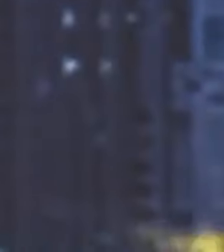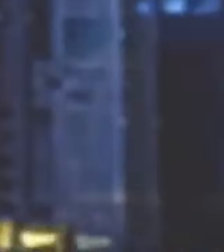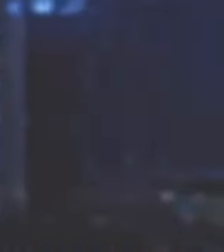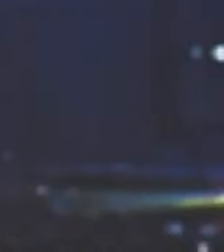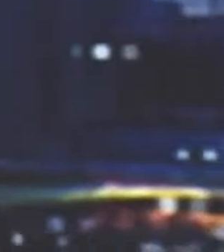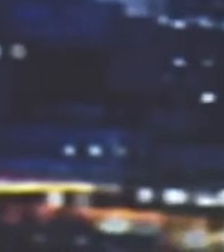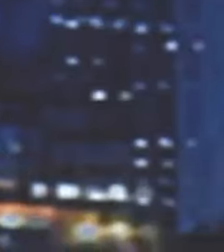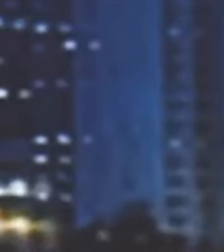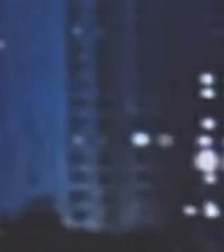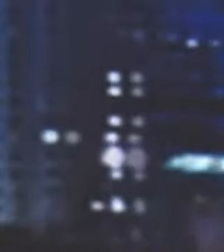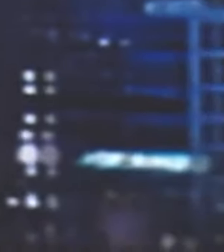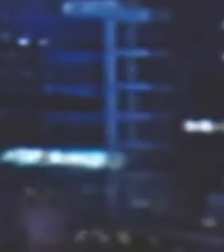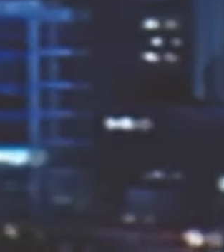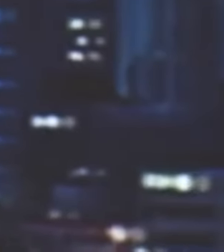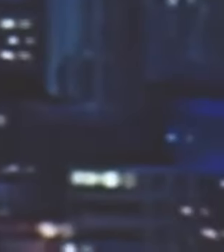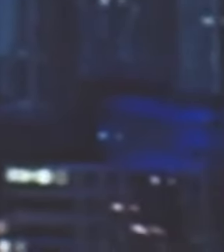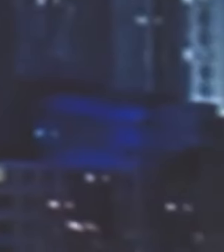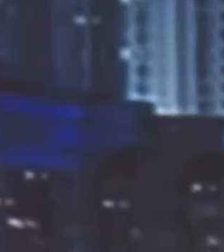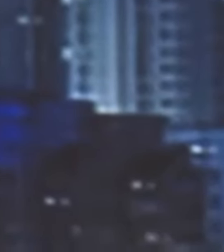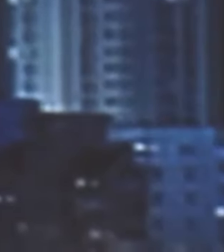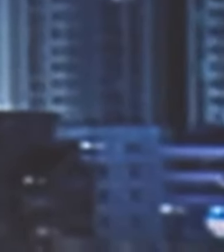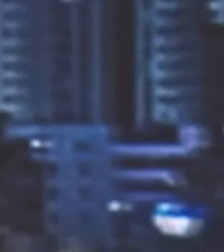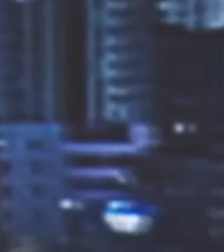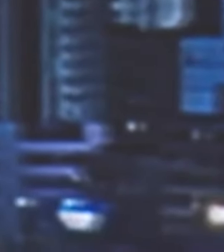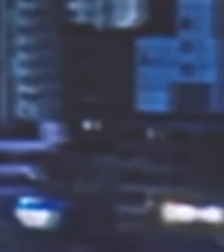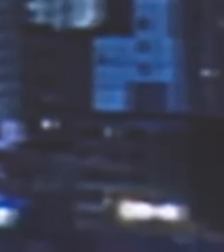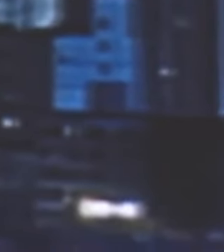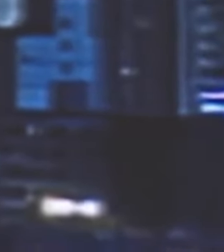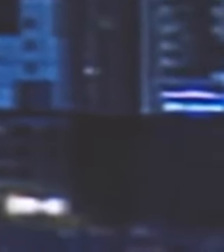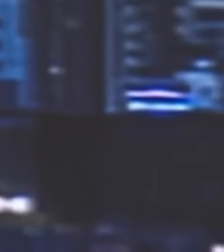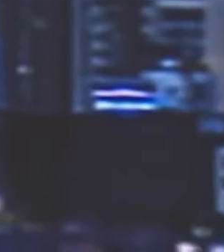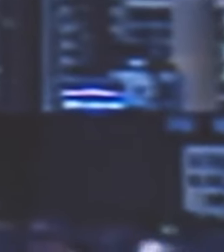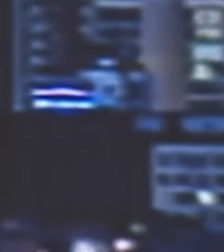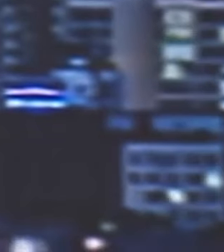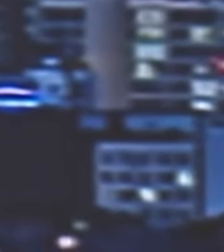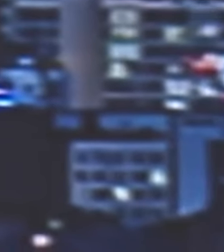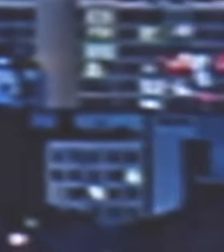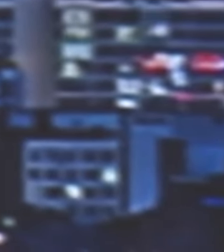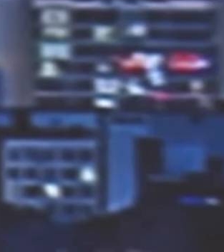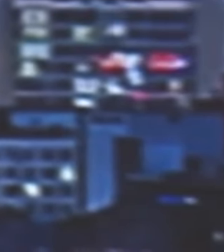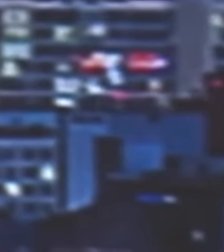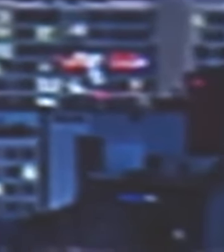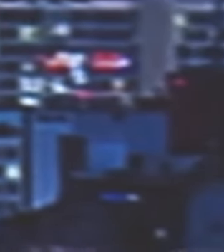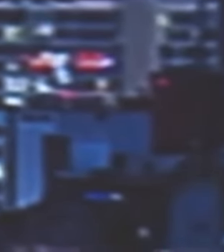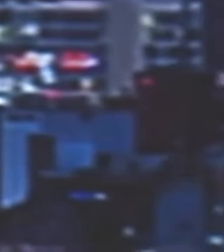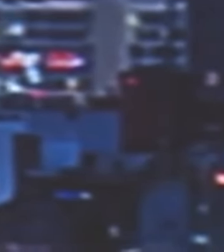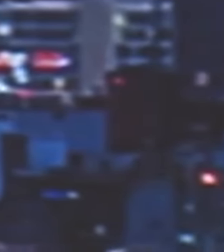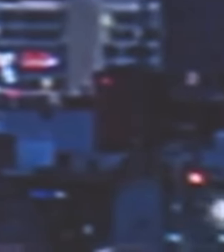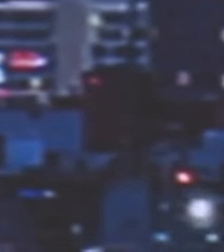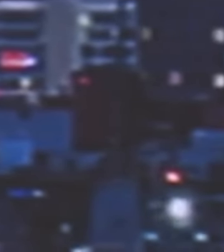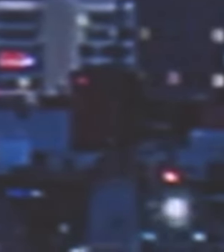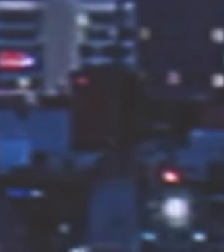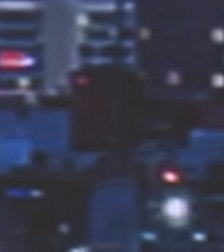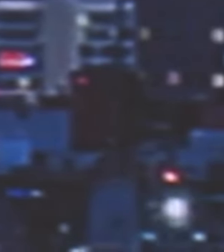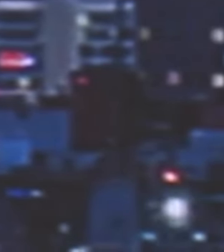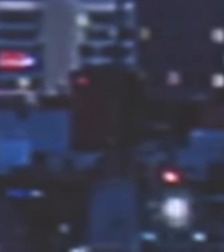JTBC 뉴스를 시청해주셔서 고맙습니다. 저희는 저녁 6시 50분 뉴스룸에서 뵙겠습니다.